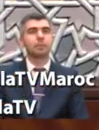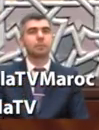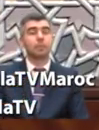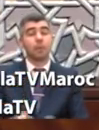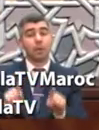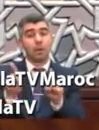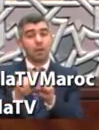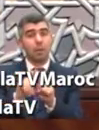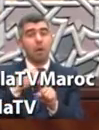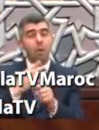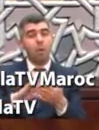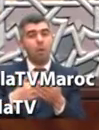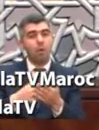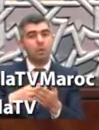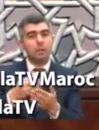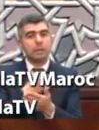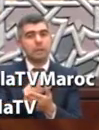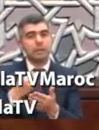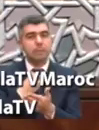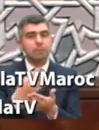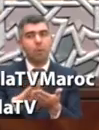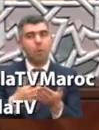البشرية والتجهيزات في المستشفيات الإقليمية والجهوية.